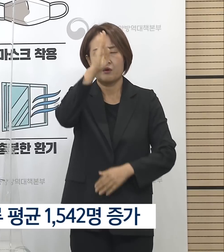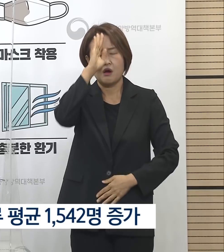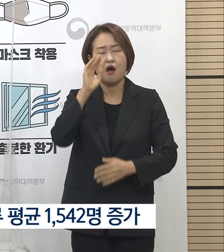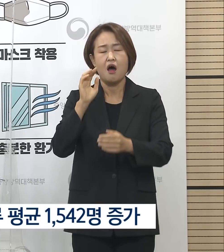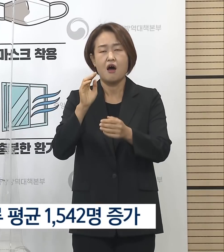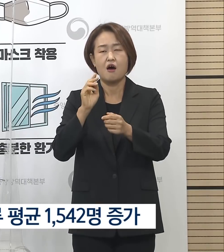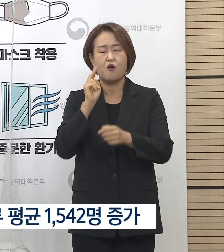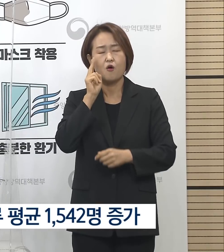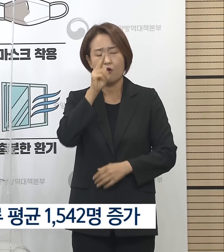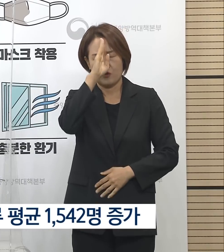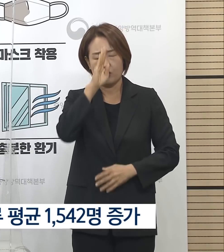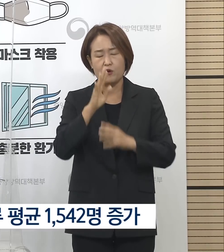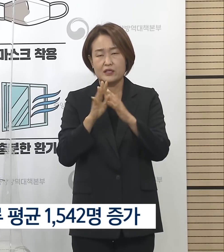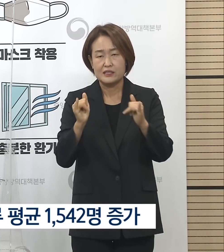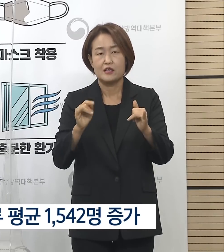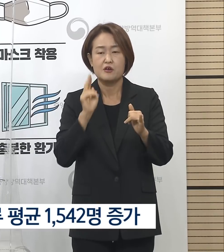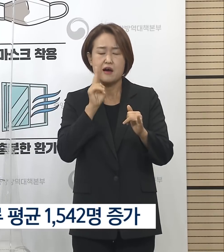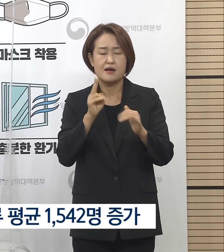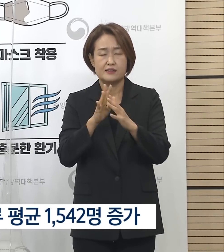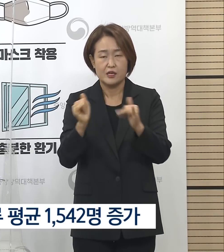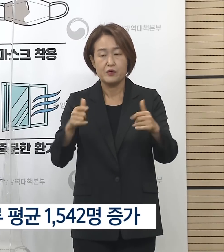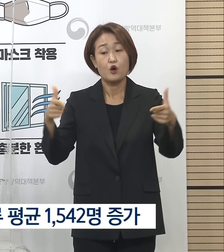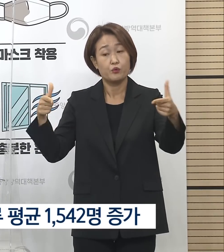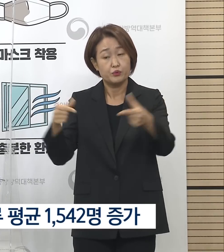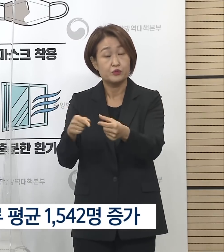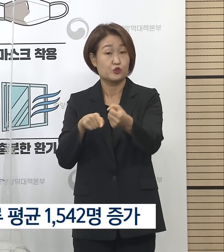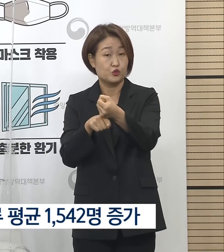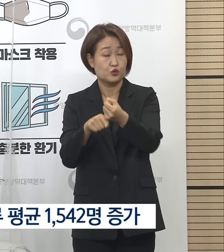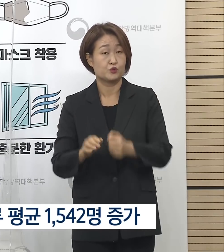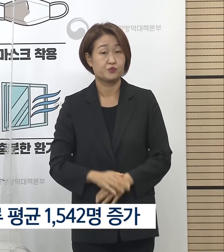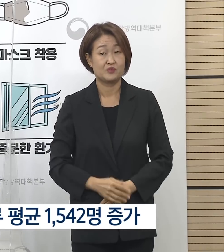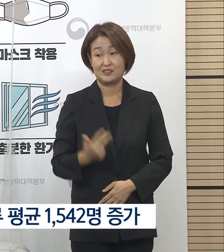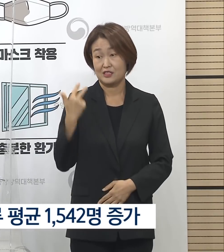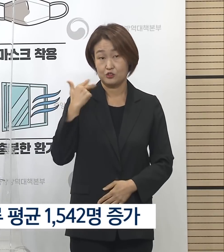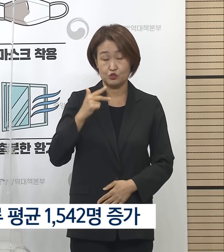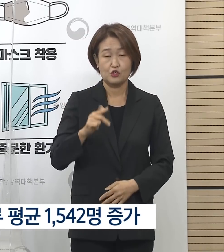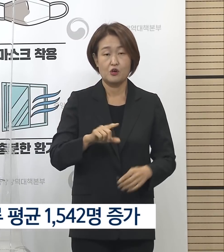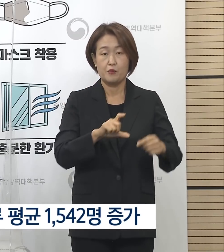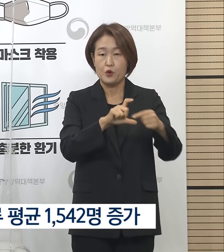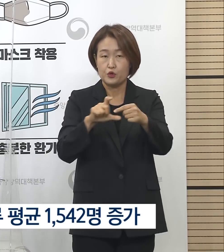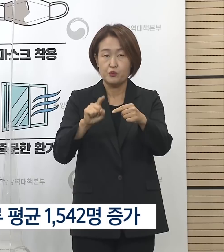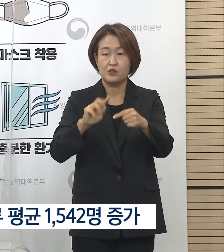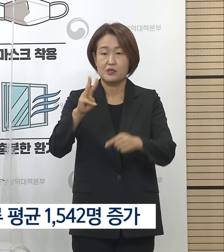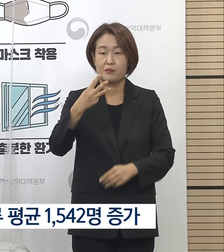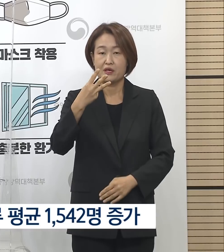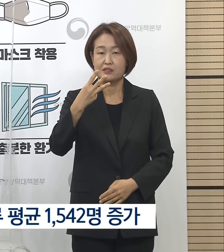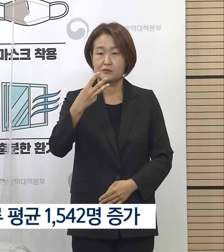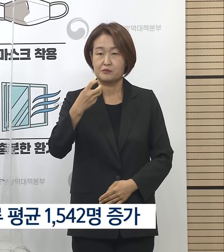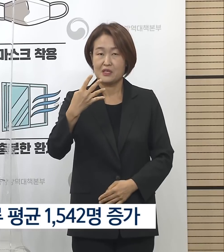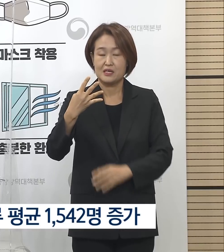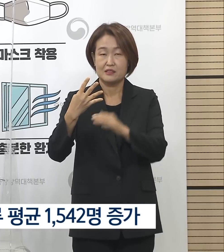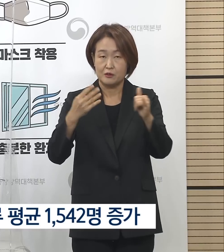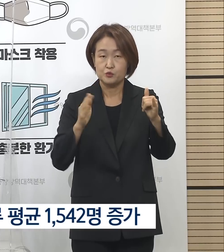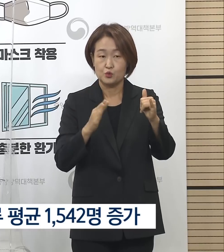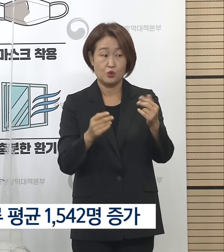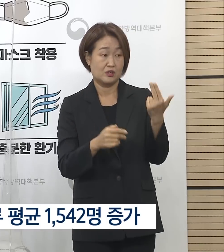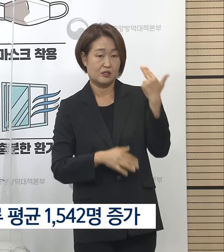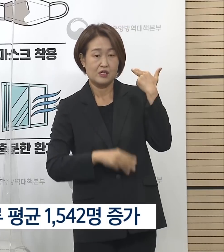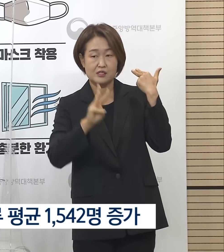같이 감소하고 있는 양상입니다. 지난주에 평균 위중증 환자는 324명으로 그